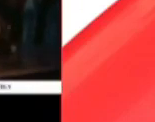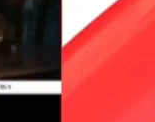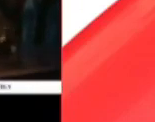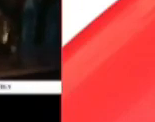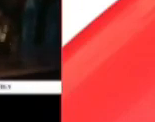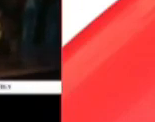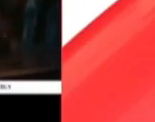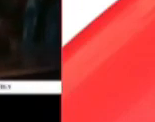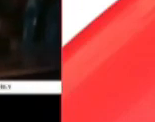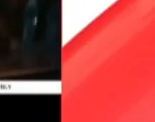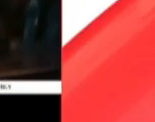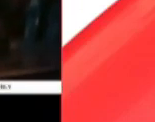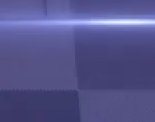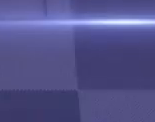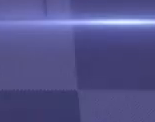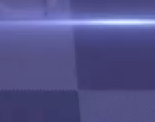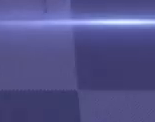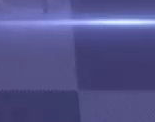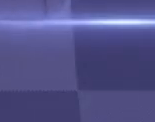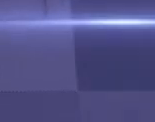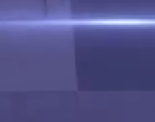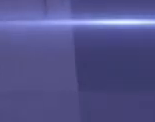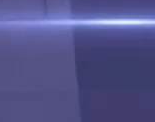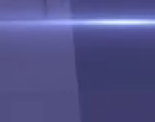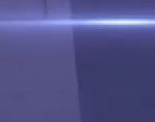Lager. Stand tall. Stride on.